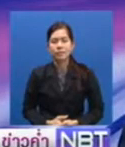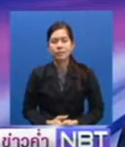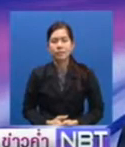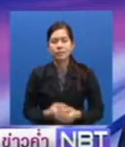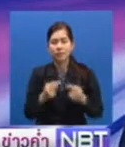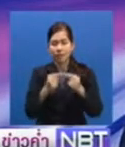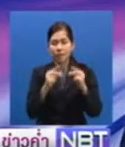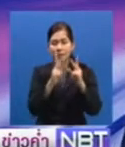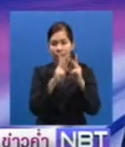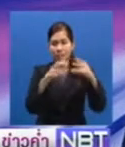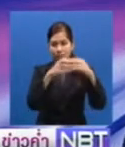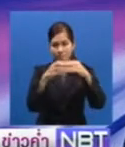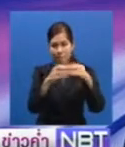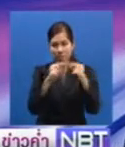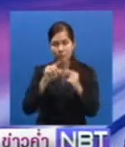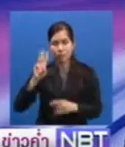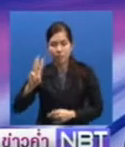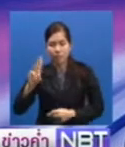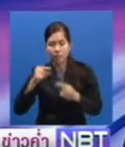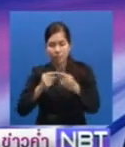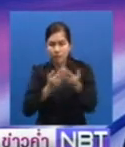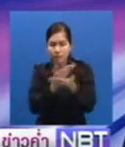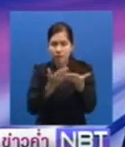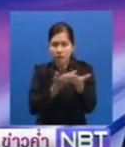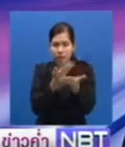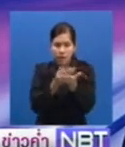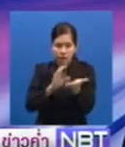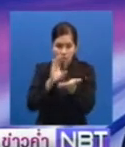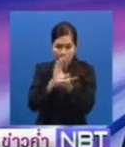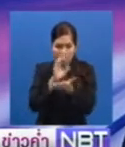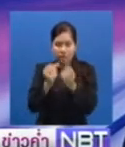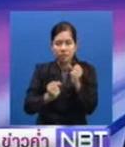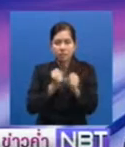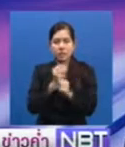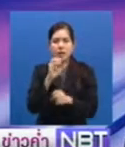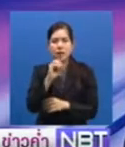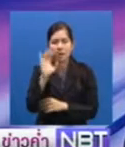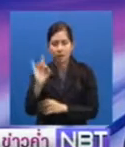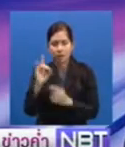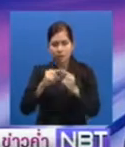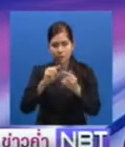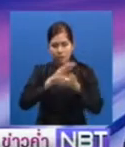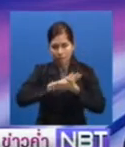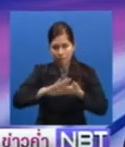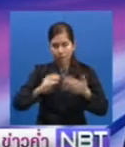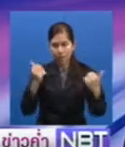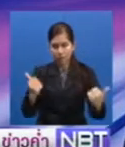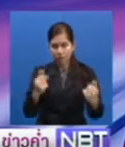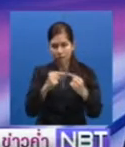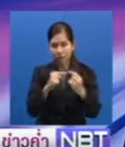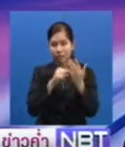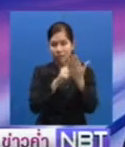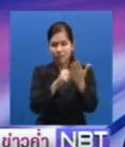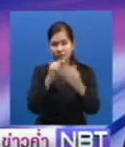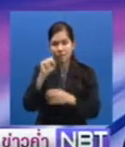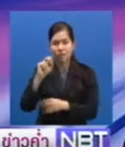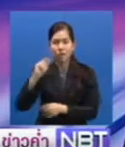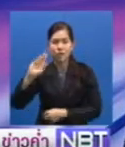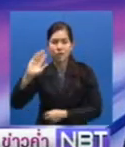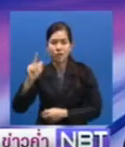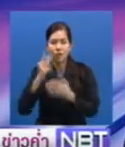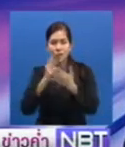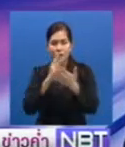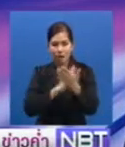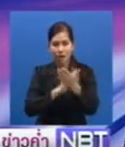ตั้งคณะกรรมาธิการวิสามัญพิจารณางบประมาณปี 2558เสร็จแล้วนะคะเตรียมส่งสนชพิจารณาวาระ 2